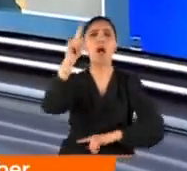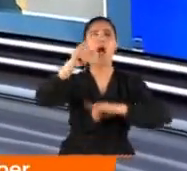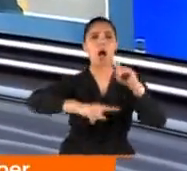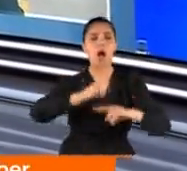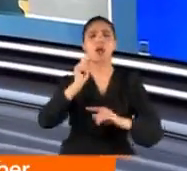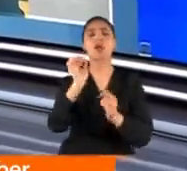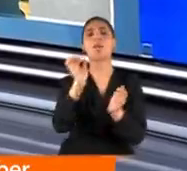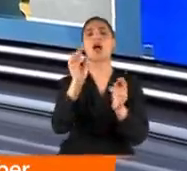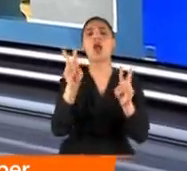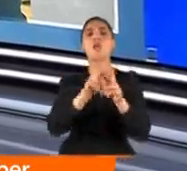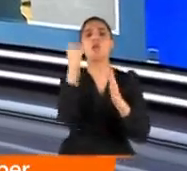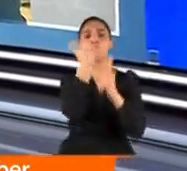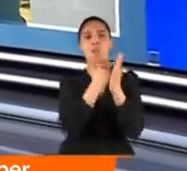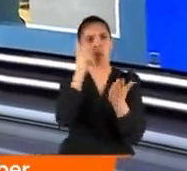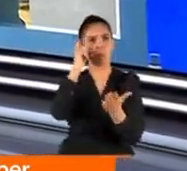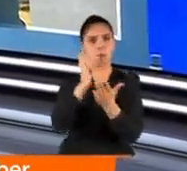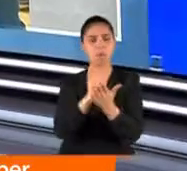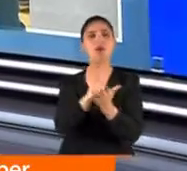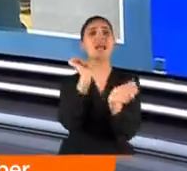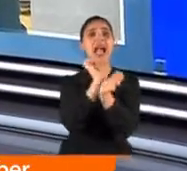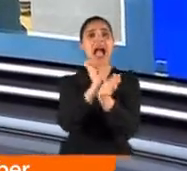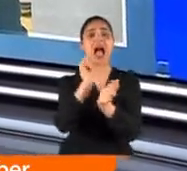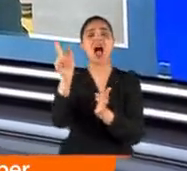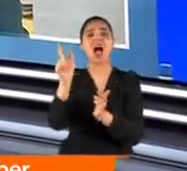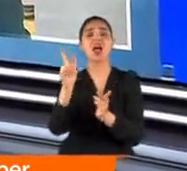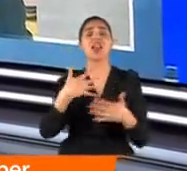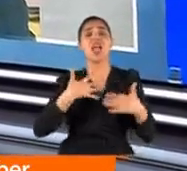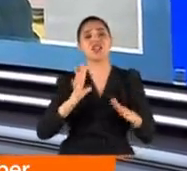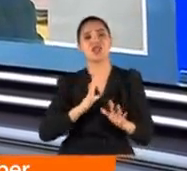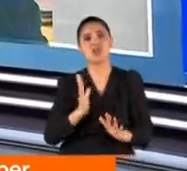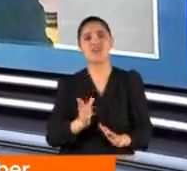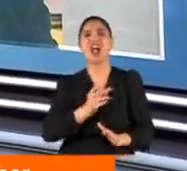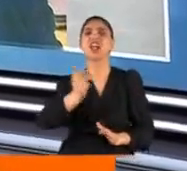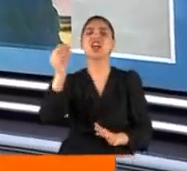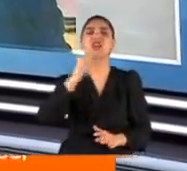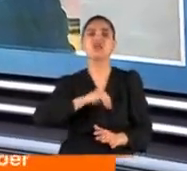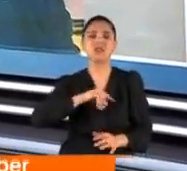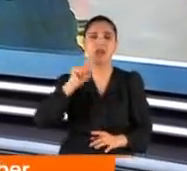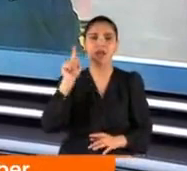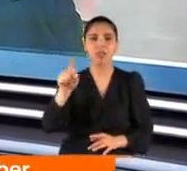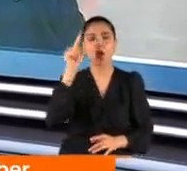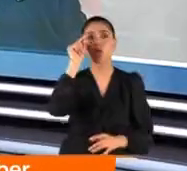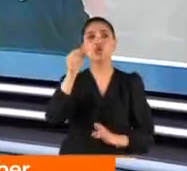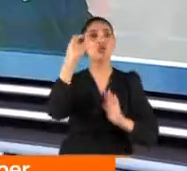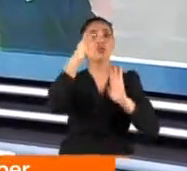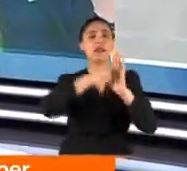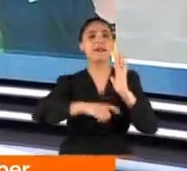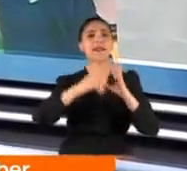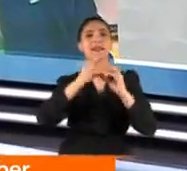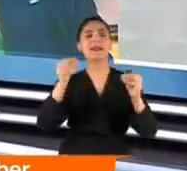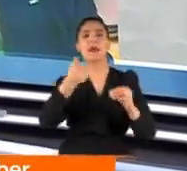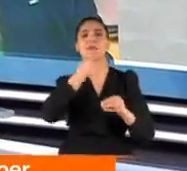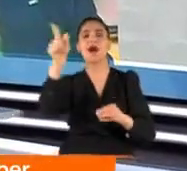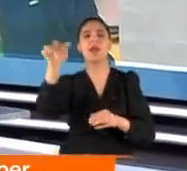Yakınları Müge Anlı'nın kapısını çaldı ve aile fertleri hayatından endişe ediyordu tabii. Kaçırıldığını düşünüyorlardı. Şüpheli listesinde kayıp